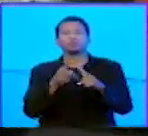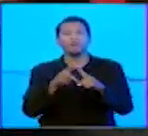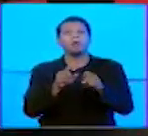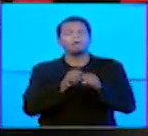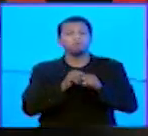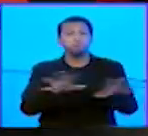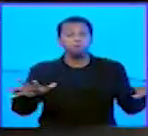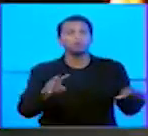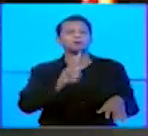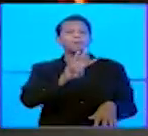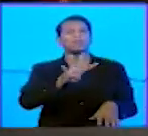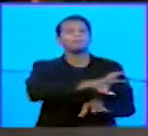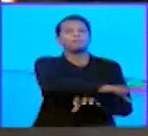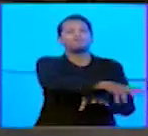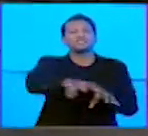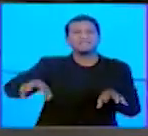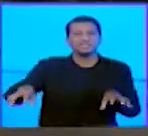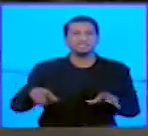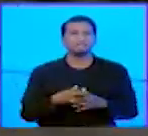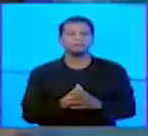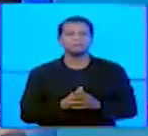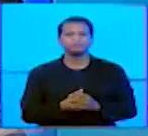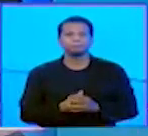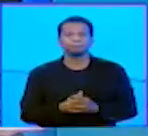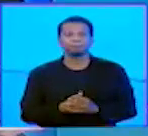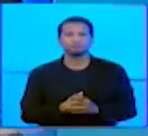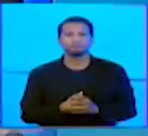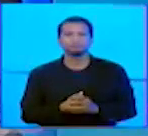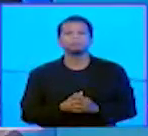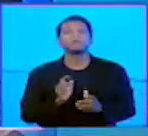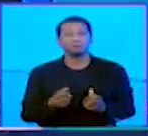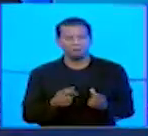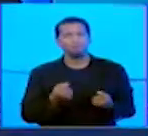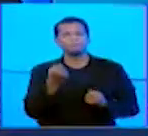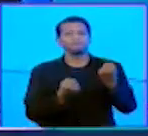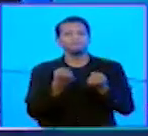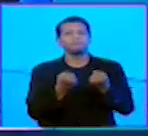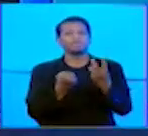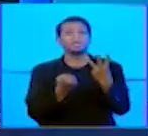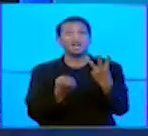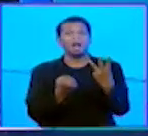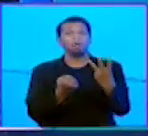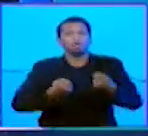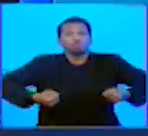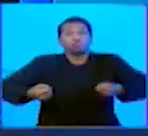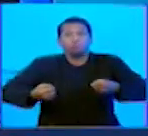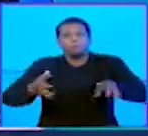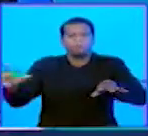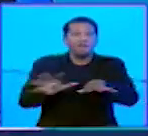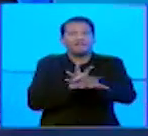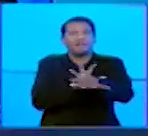Erfan David Ayus melaporkan belasan kendaraan mengawal tiga truk yang mengangkut vaksin